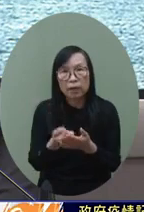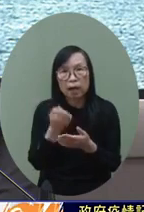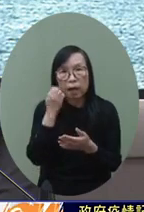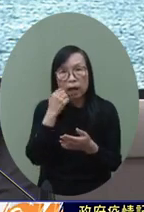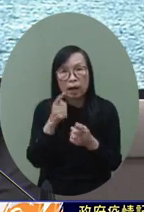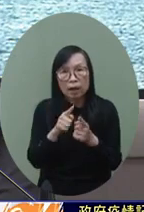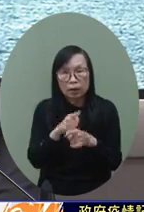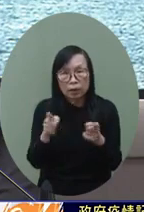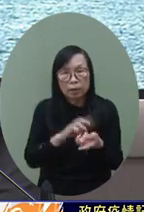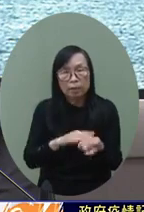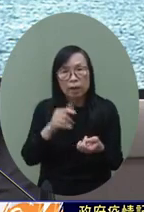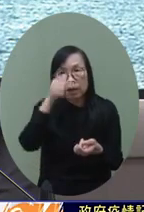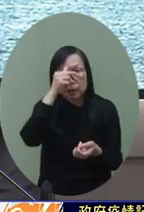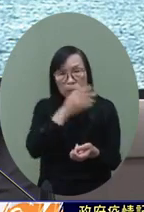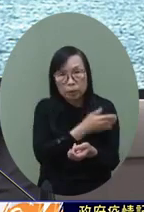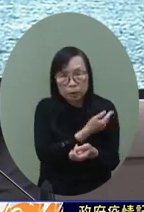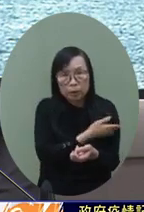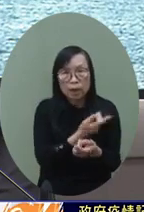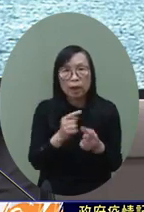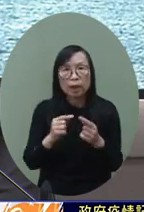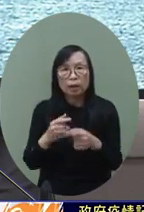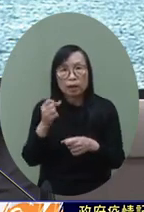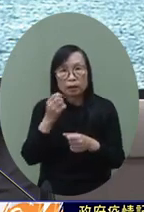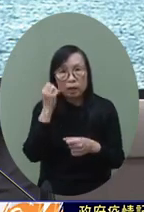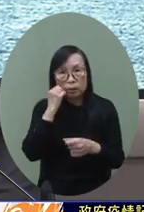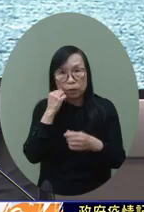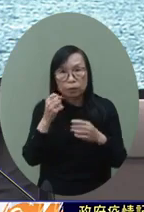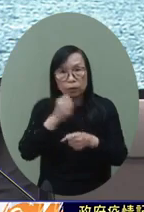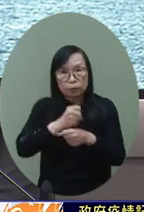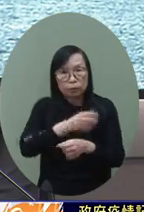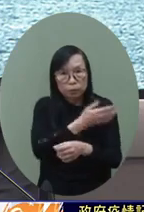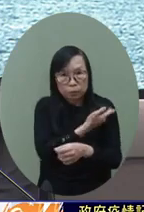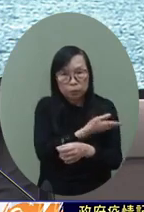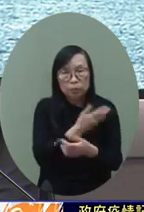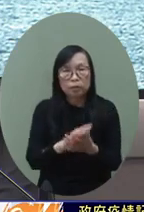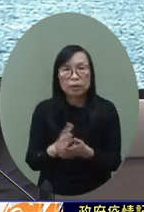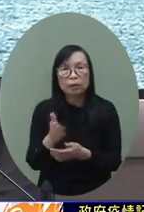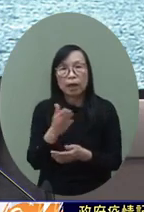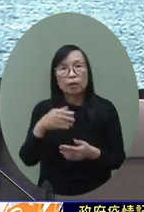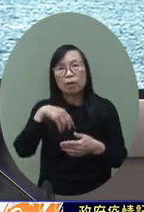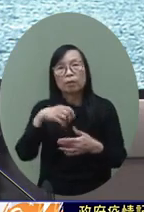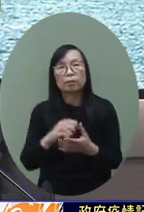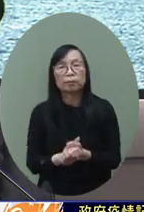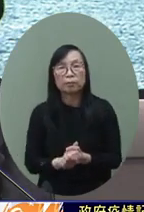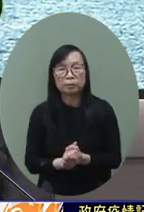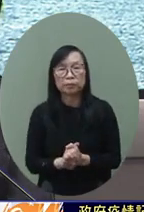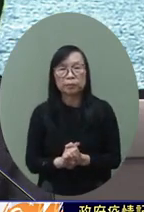期病啊、醫護人員啊，或者係呢啲院舍工作嘅員工啊等等，即係大概嘅類別係呢啲啦。